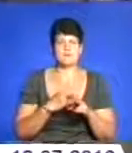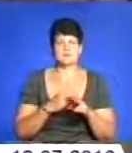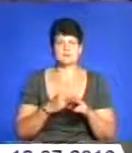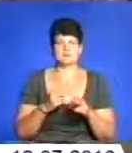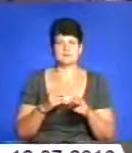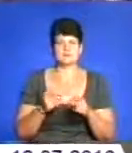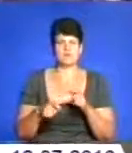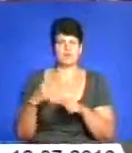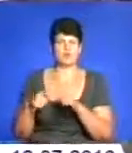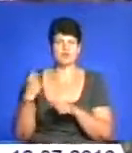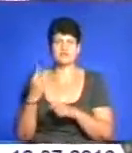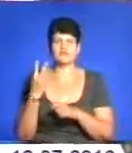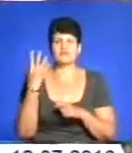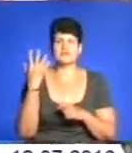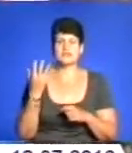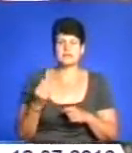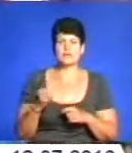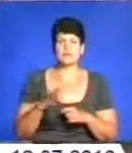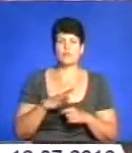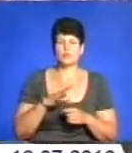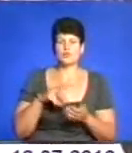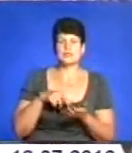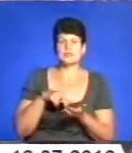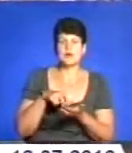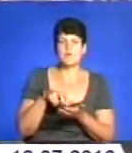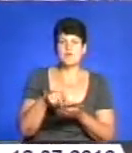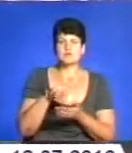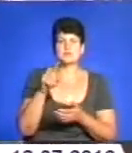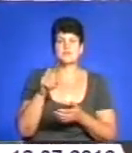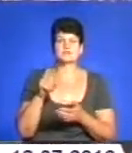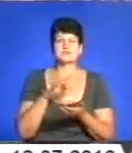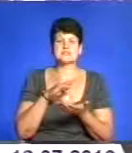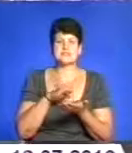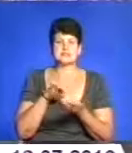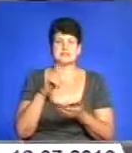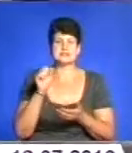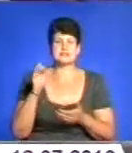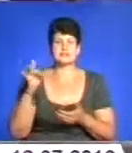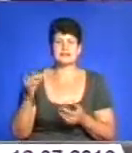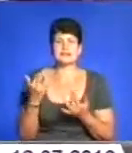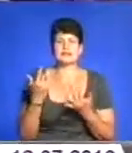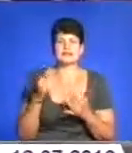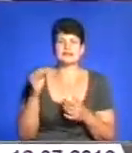правопорушень. За два дні відвідали цьогорічну прощу на Теребовлянщині у Марійському центрі кілька десятків